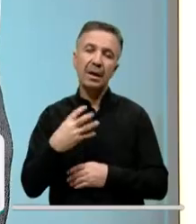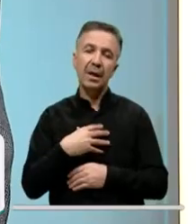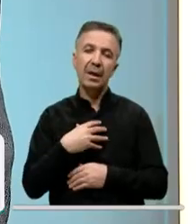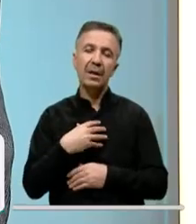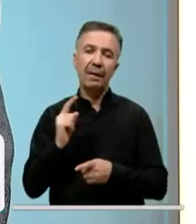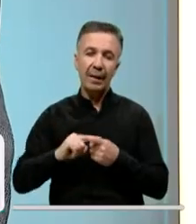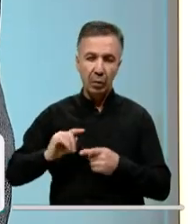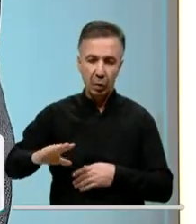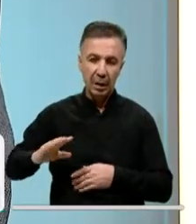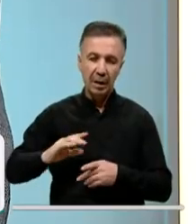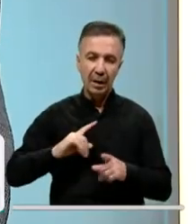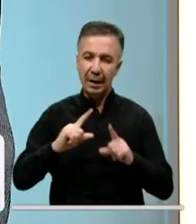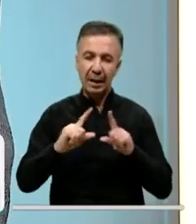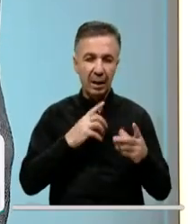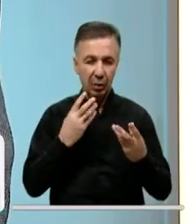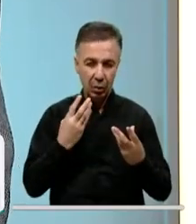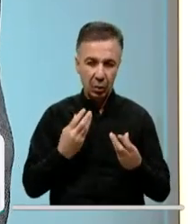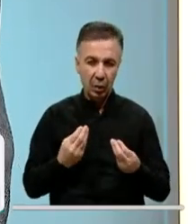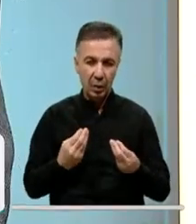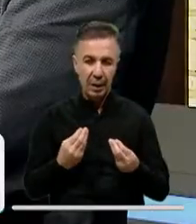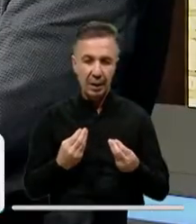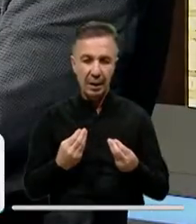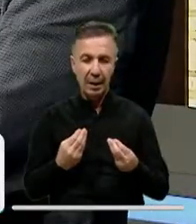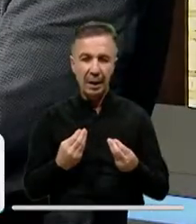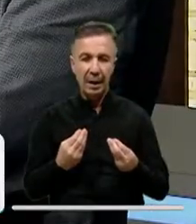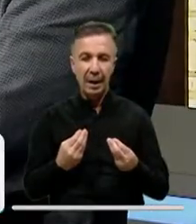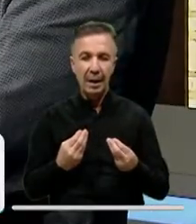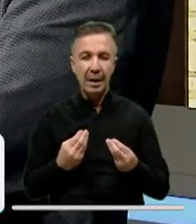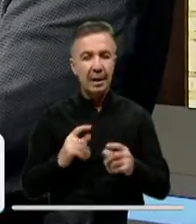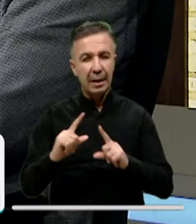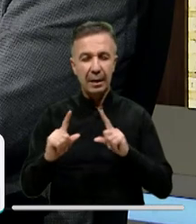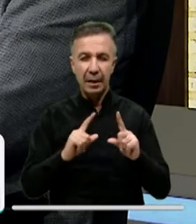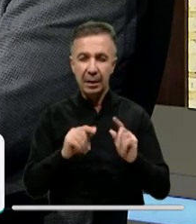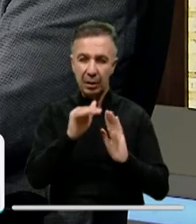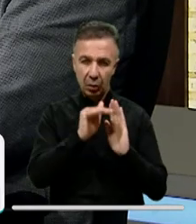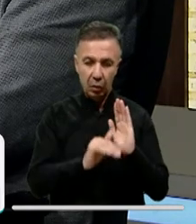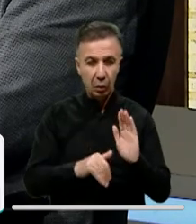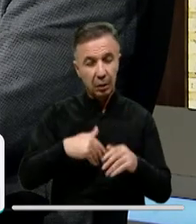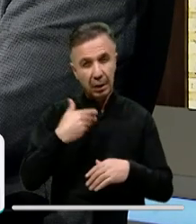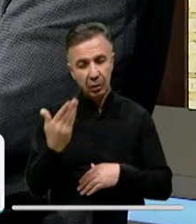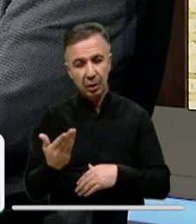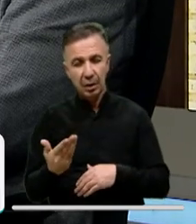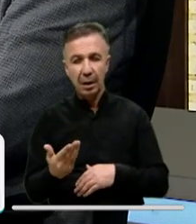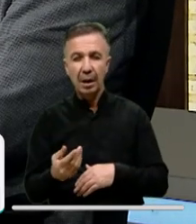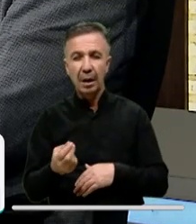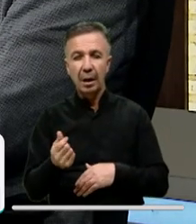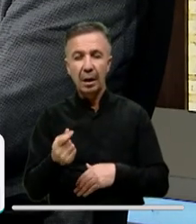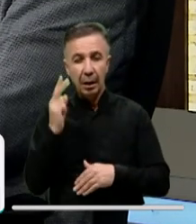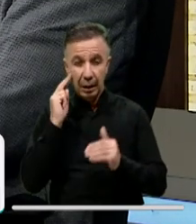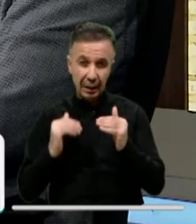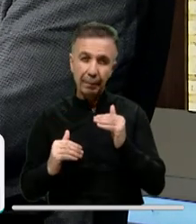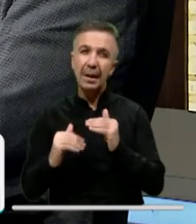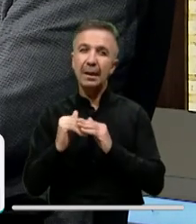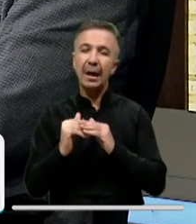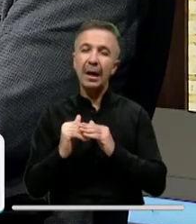ve çocuklarının ihtiyacı olan temel ihtiyaçları da düştükten sonra nisap miktarına eğer